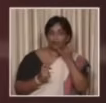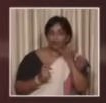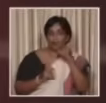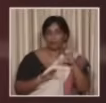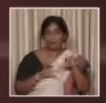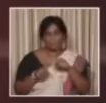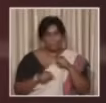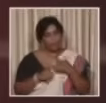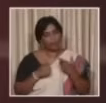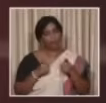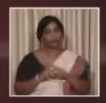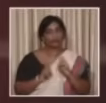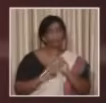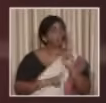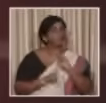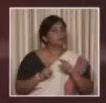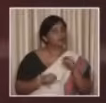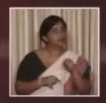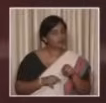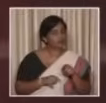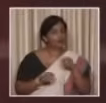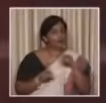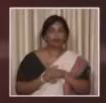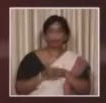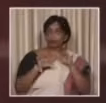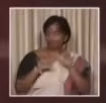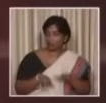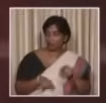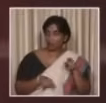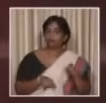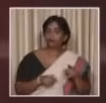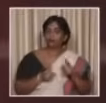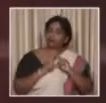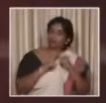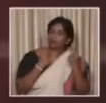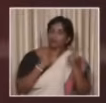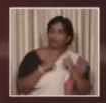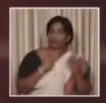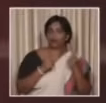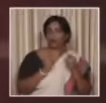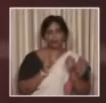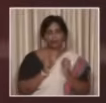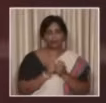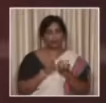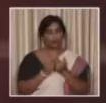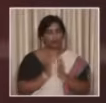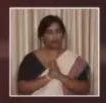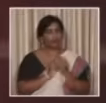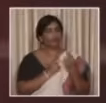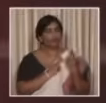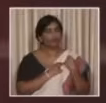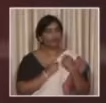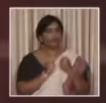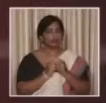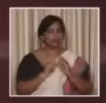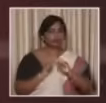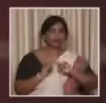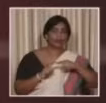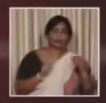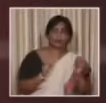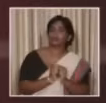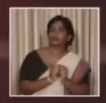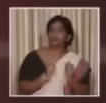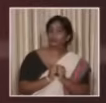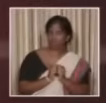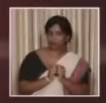භාවිතය ඒ වගේ මේ පාර්ලිමේන්තුවේ ඇතුළ රැඳී සිටමින් නොයෙකුත් වෙනත් තමන්ගේ වගකීමේ කටයුතු වලට අමතරව කරන